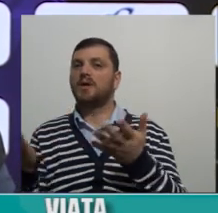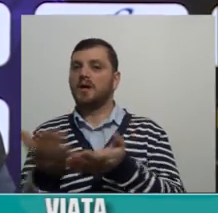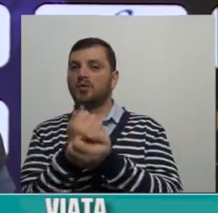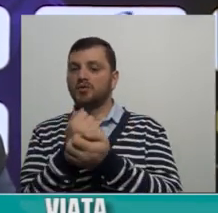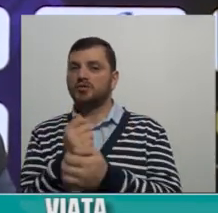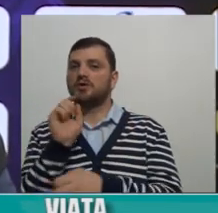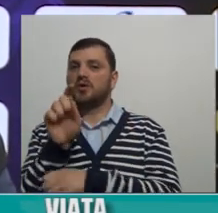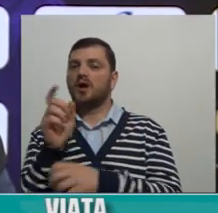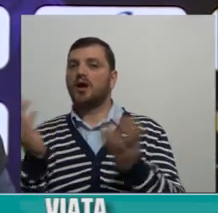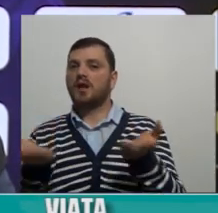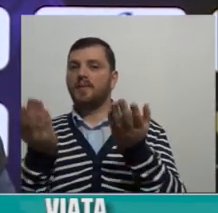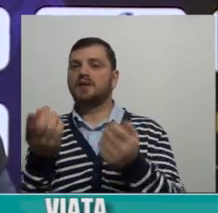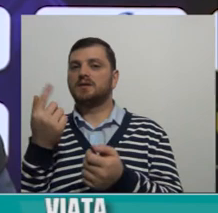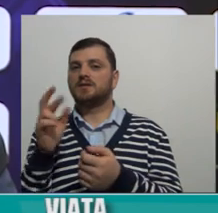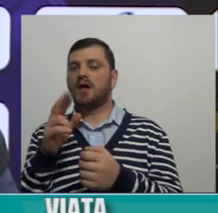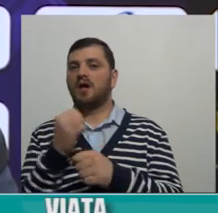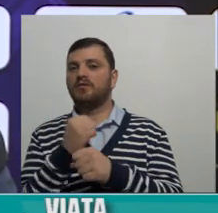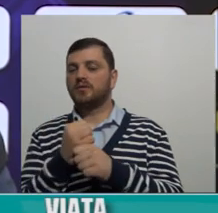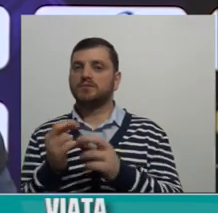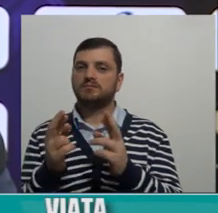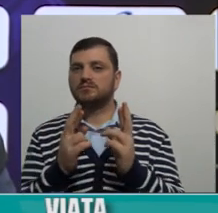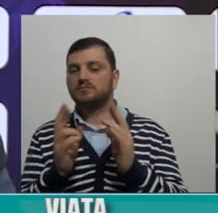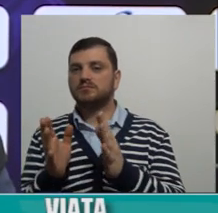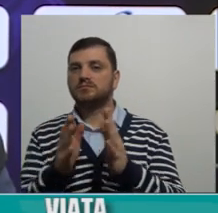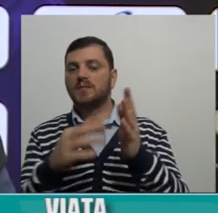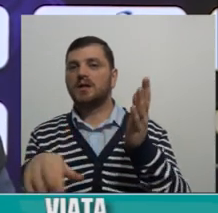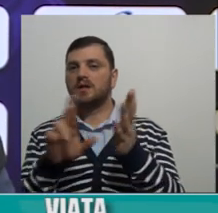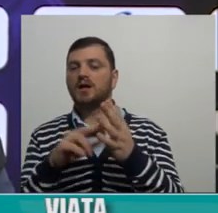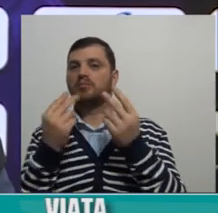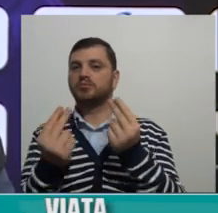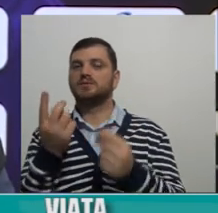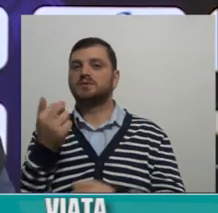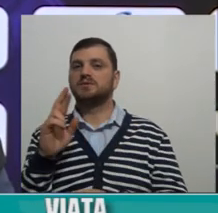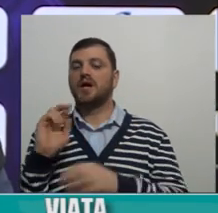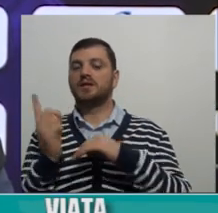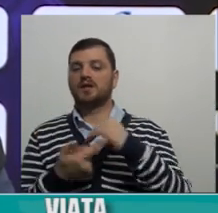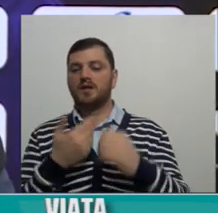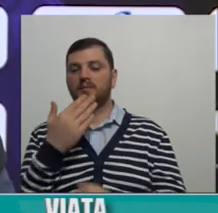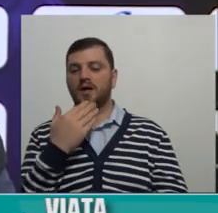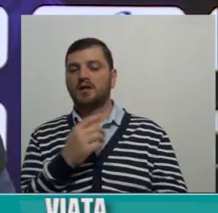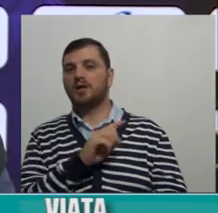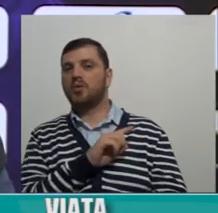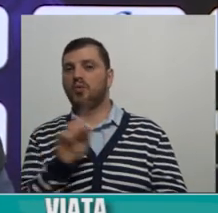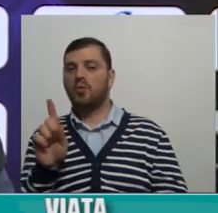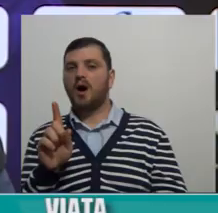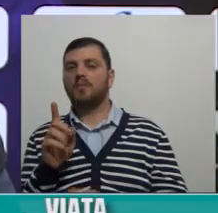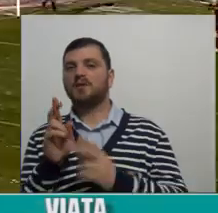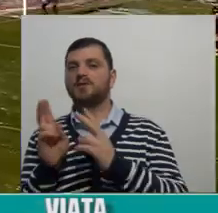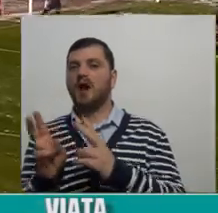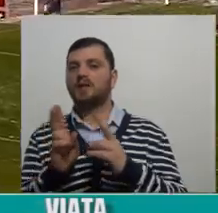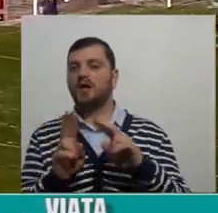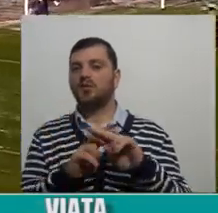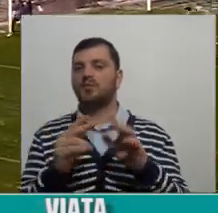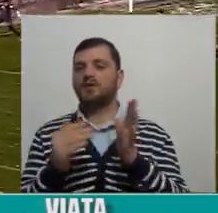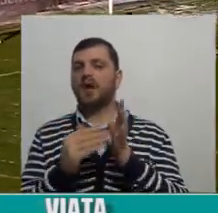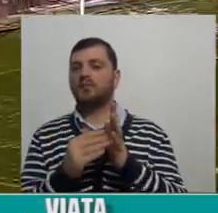foarte bine, am reușit să înscriem foarte repede, ne-am creat situații din nou bune, dar din păcate